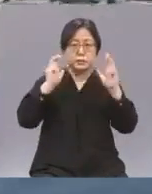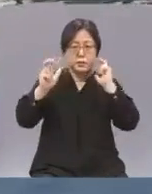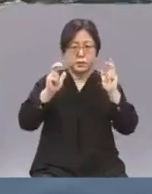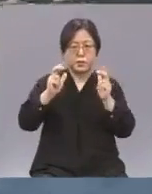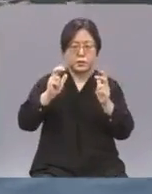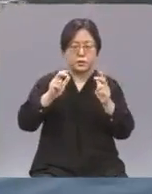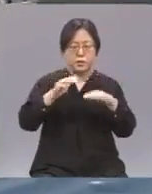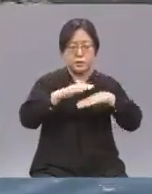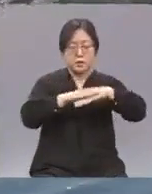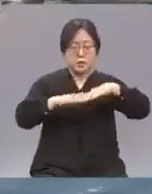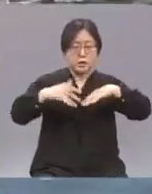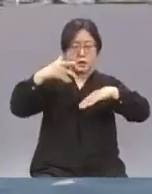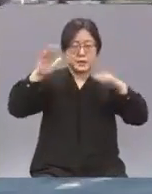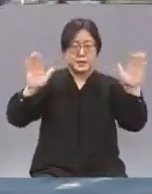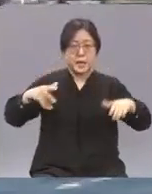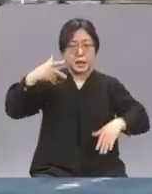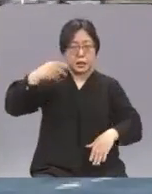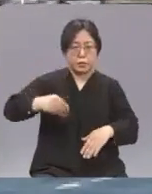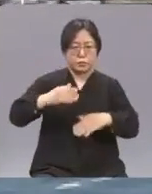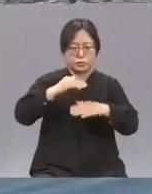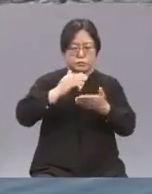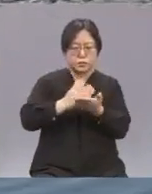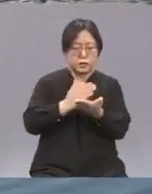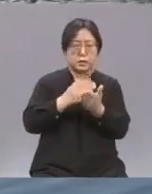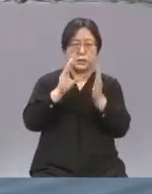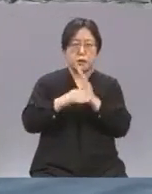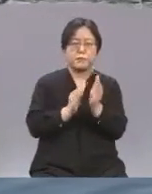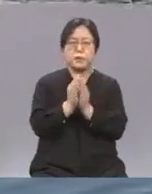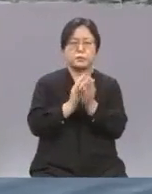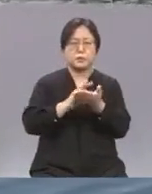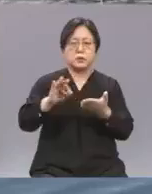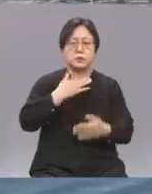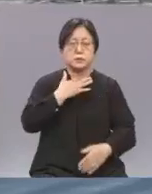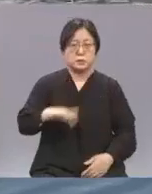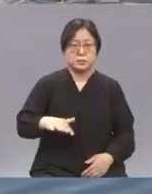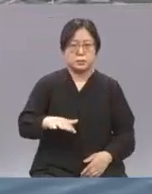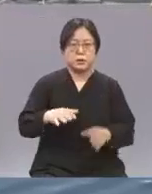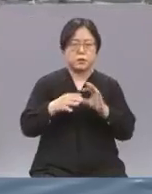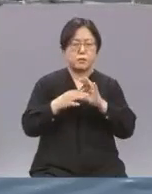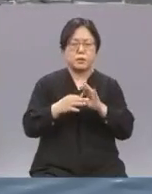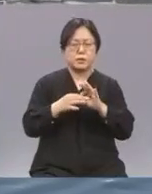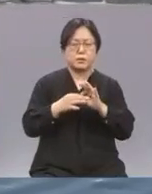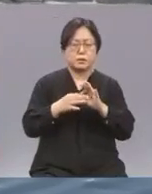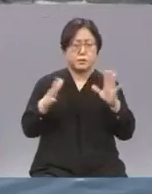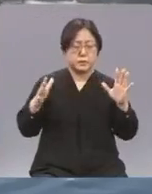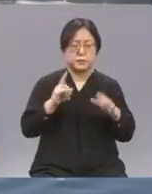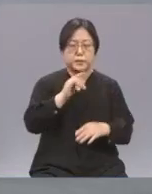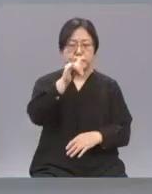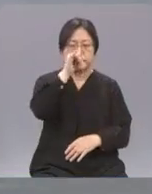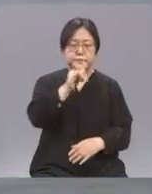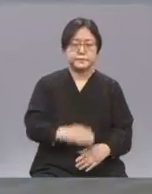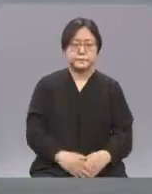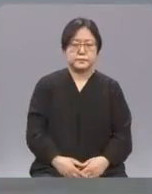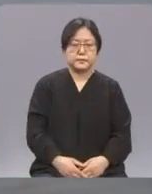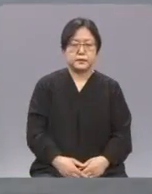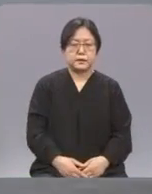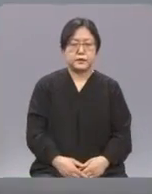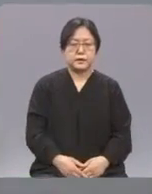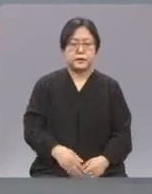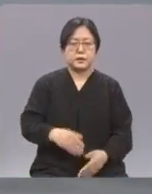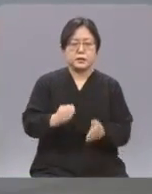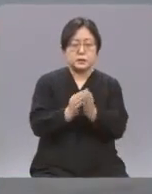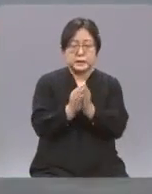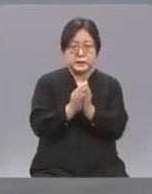패널에 묻은 조류 분변 제거 작업에 세제를 사용한 적은 없다며 관련성을 부인하고 있습니다. 저희들은